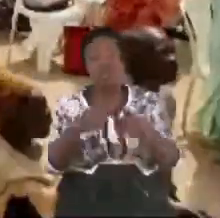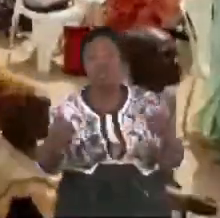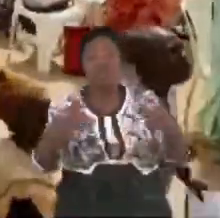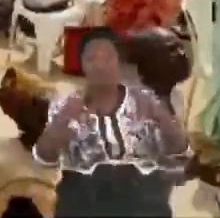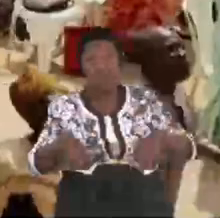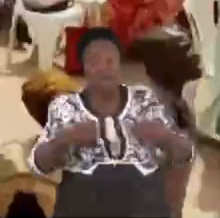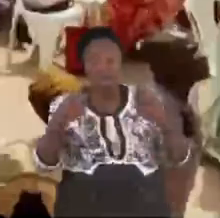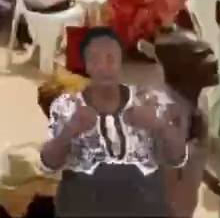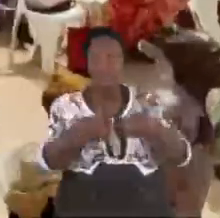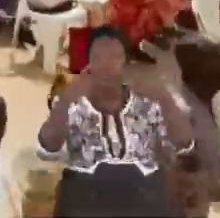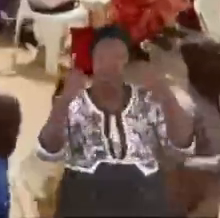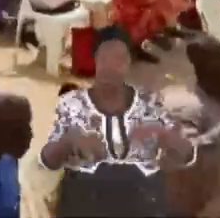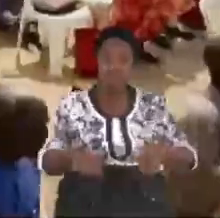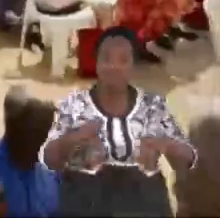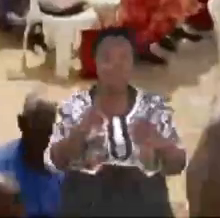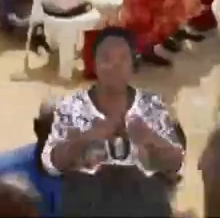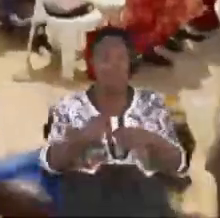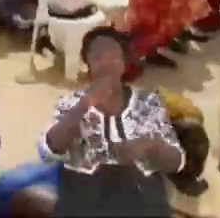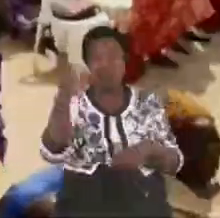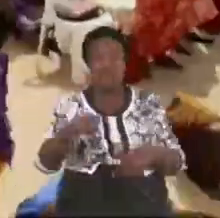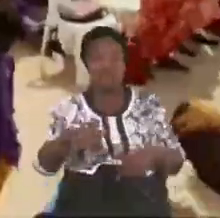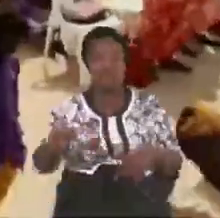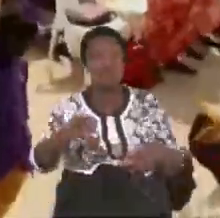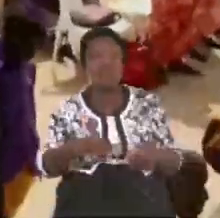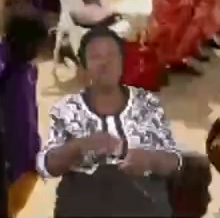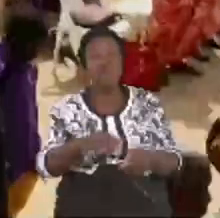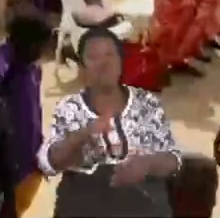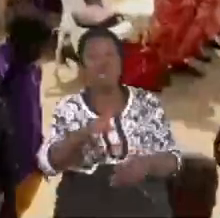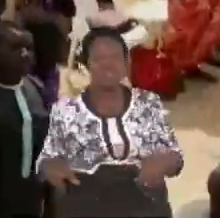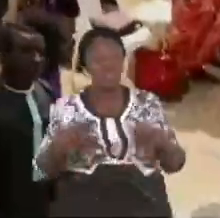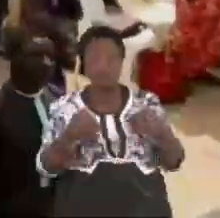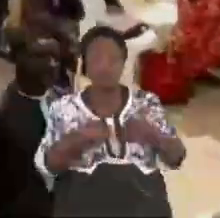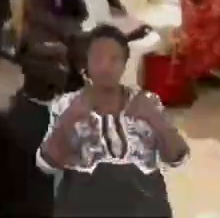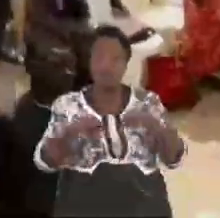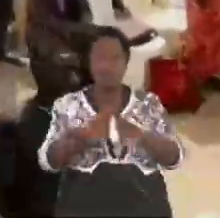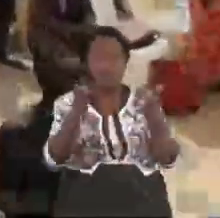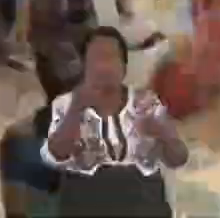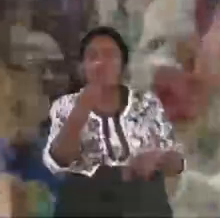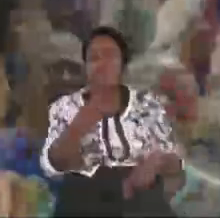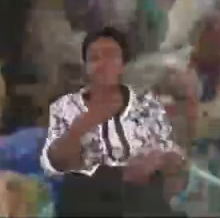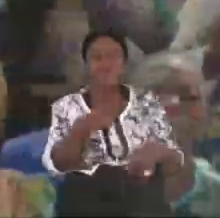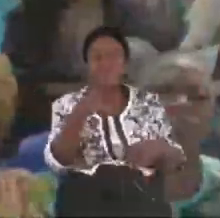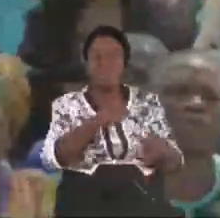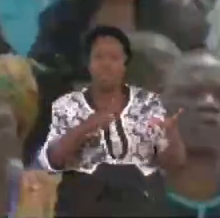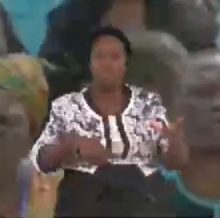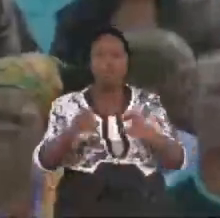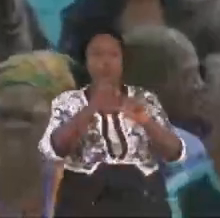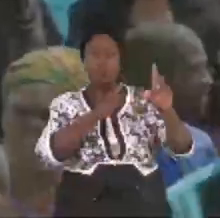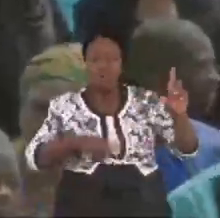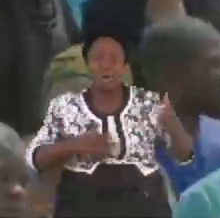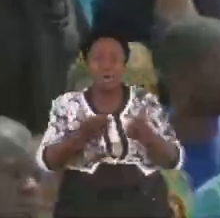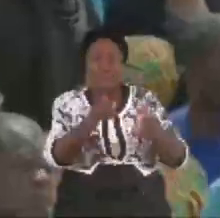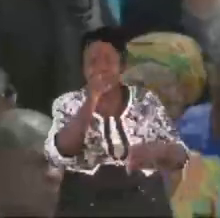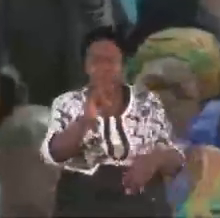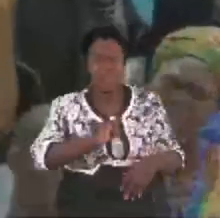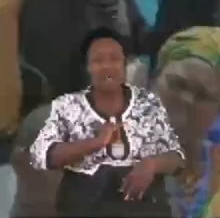vie abondante est venue. La vie éternelle est venue. Ouvre ta bouche et parle au Seigneur. Seigneur, me